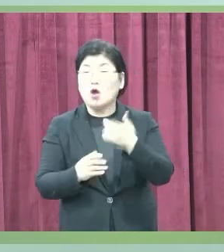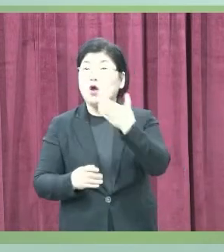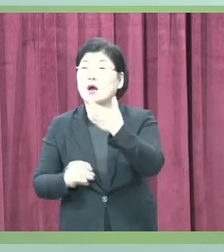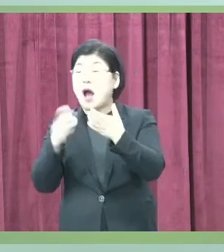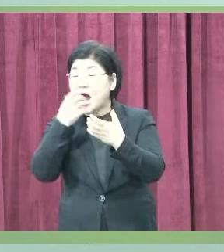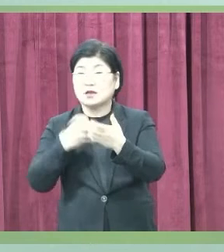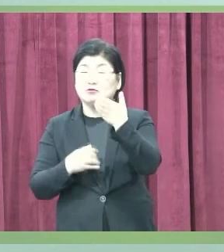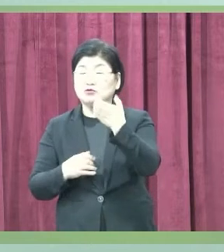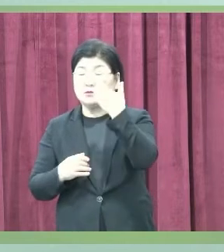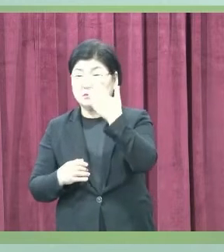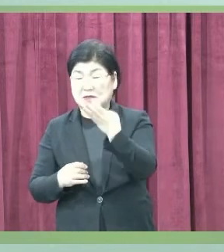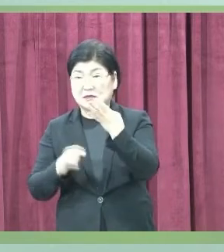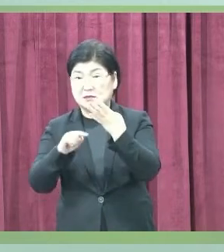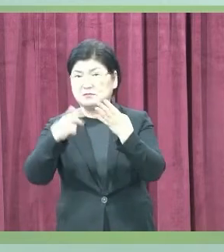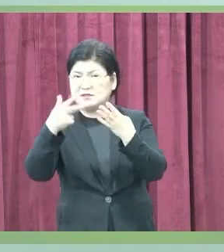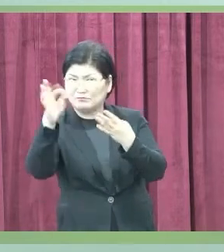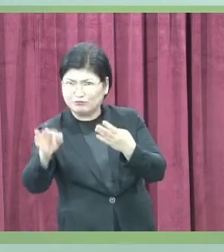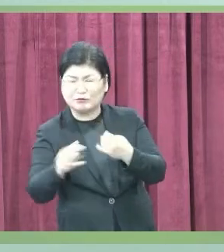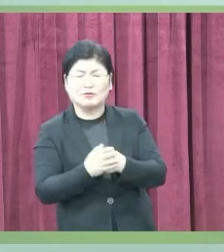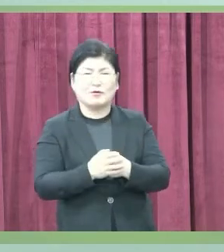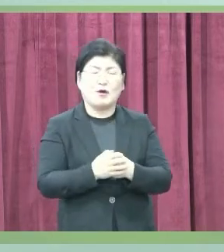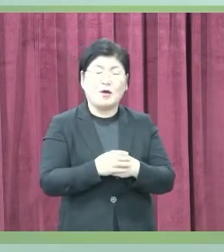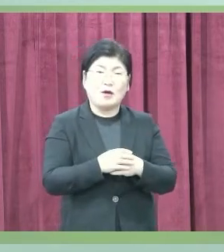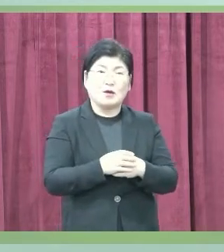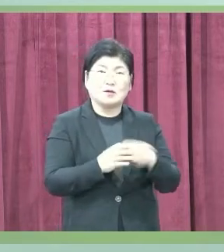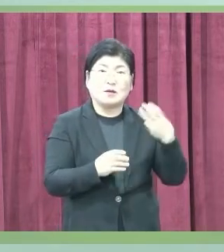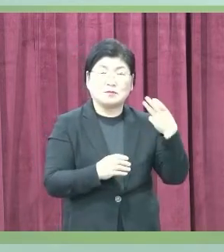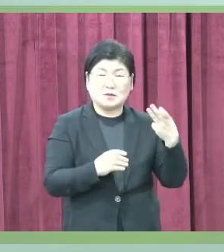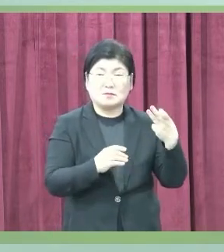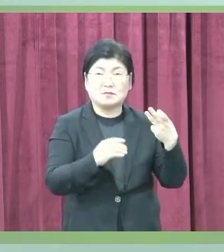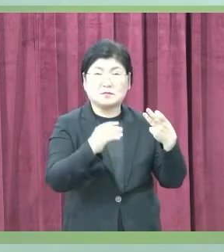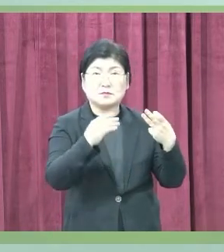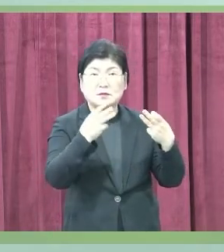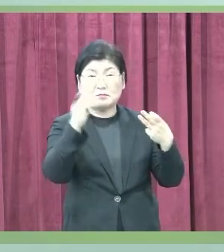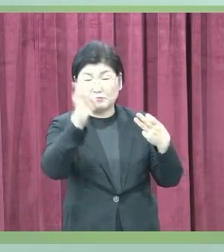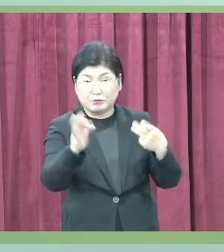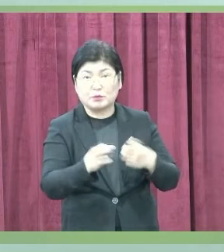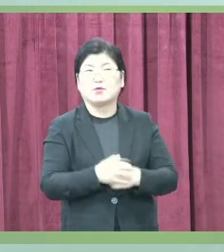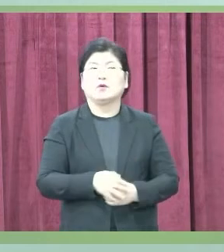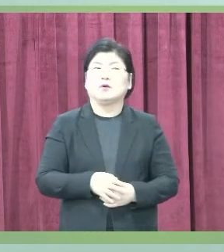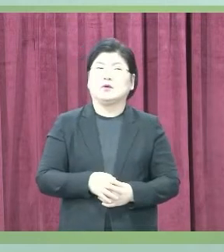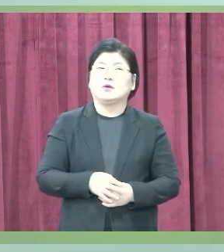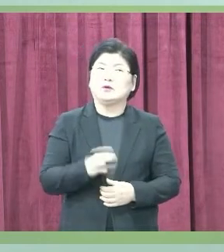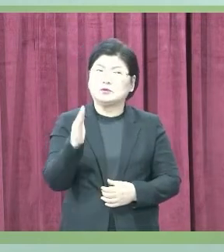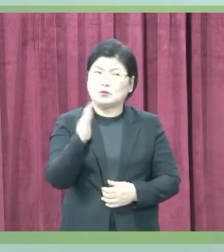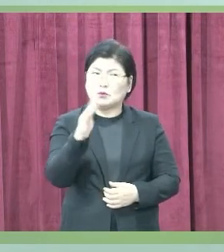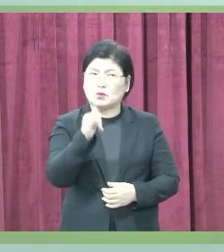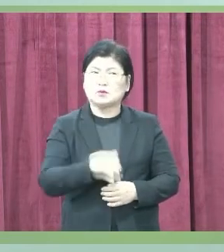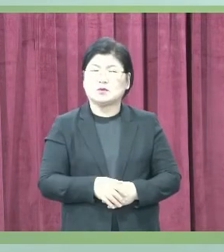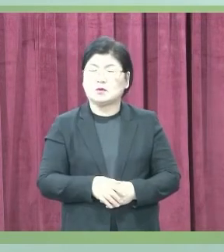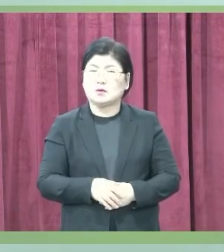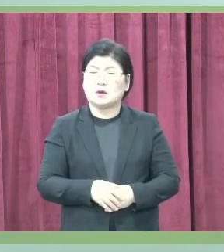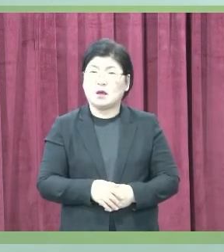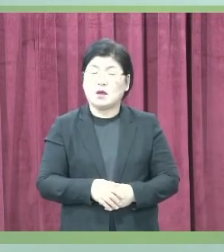94.4%, 입원은 비장애인이 13.8%, 장애인이 29.5%입니다. 그래서